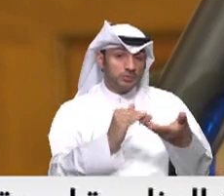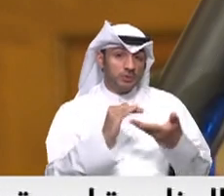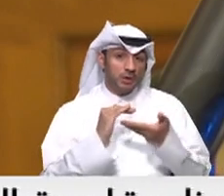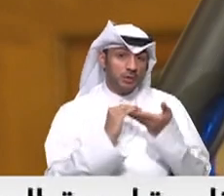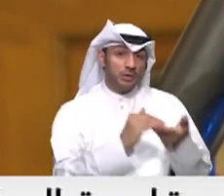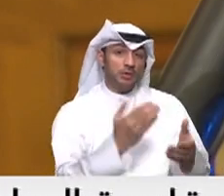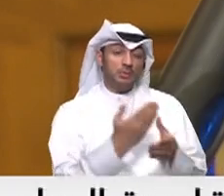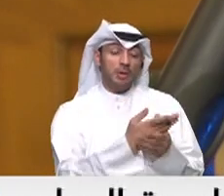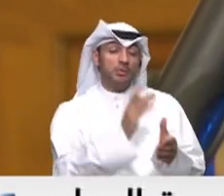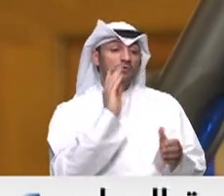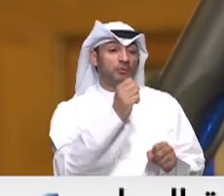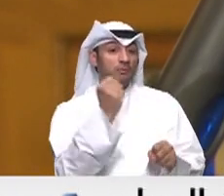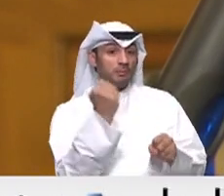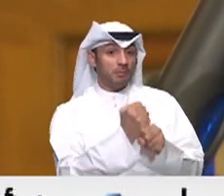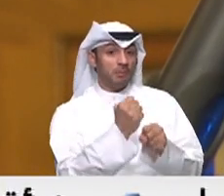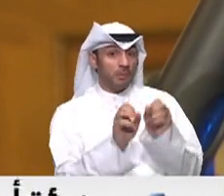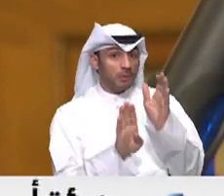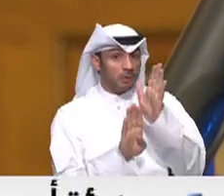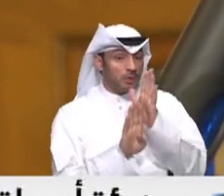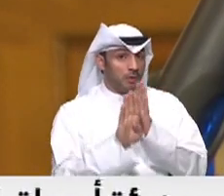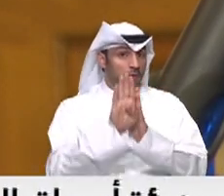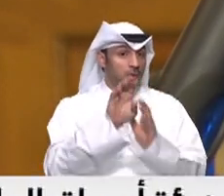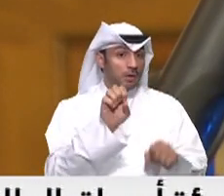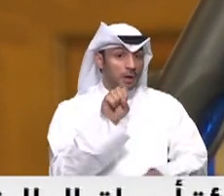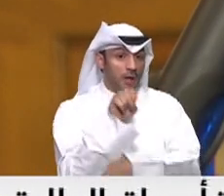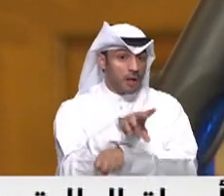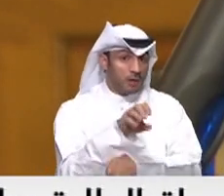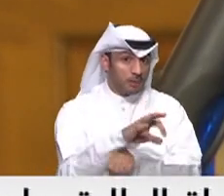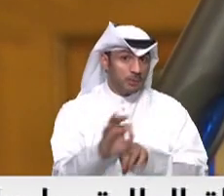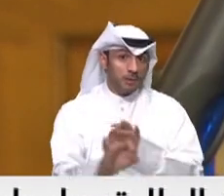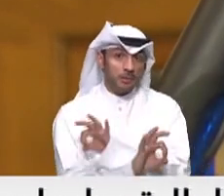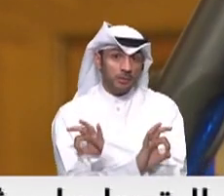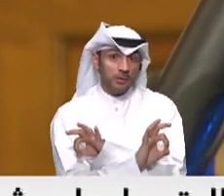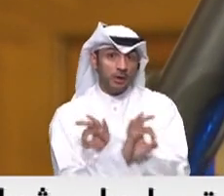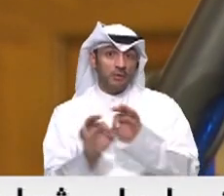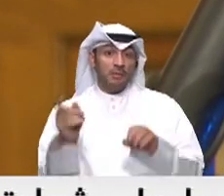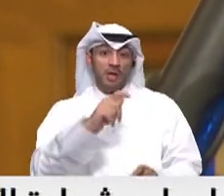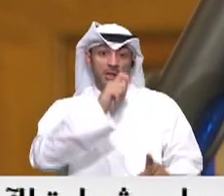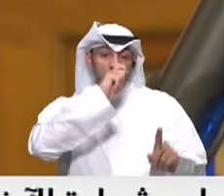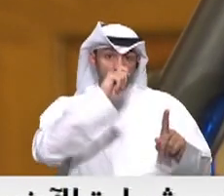مهاراتهم وتحصنهم ضد كافة أشكال العنف والإساءة.